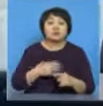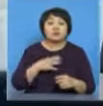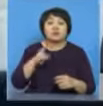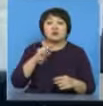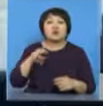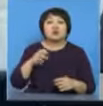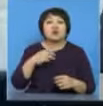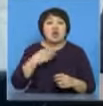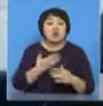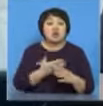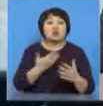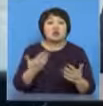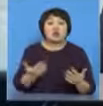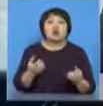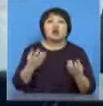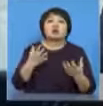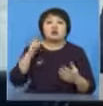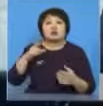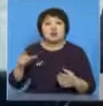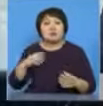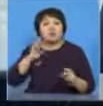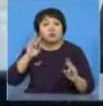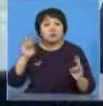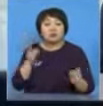Димаш арқылы қаншандарды мен танып